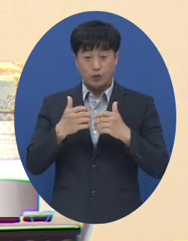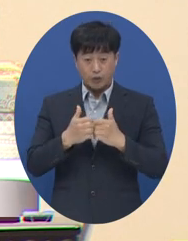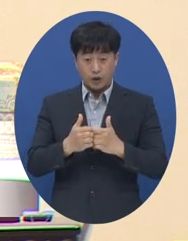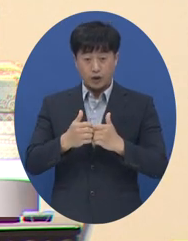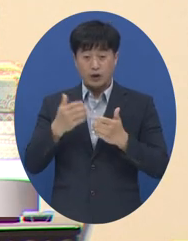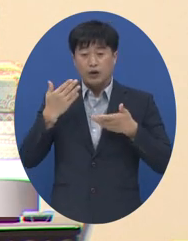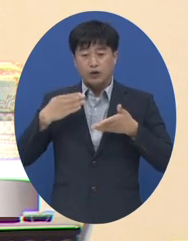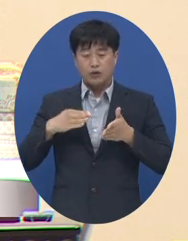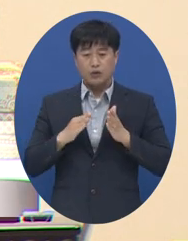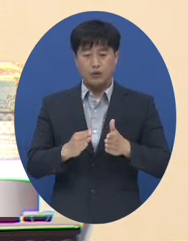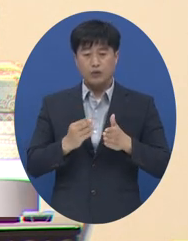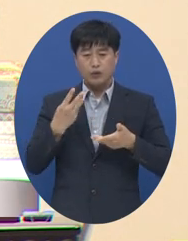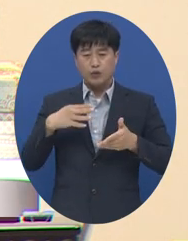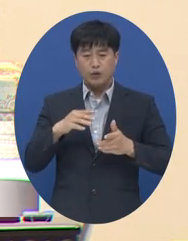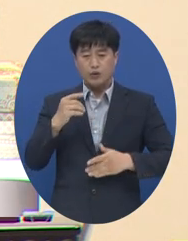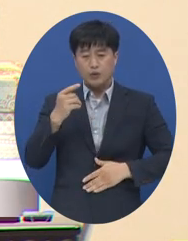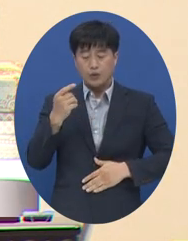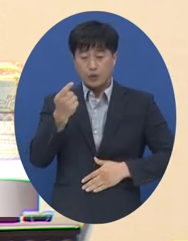경기도의회와